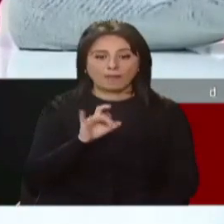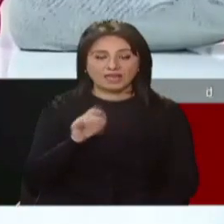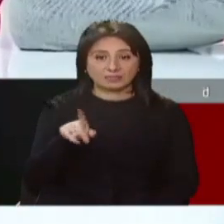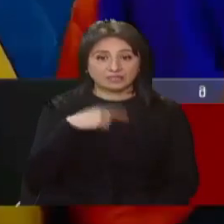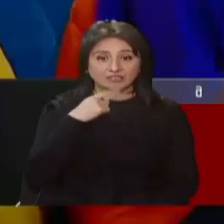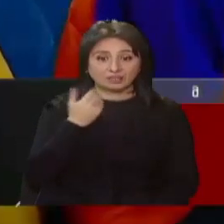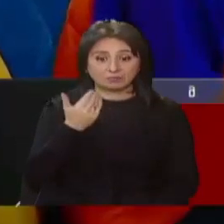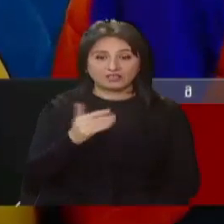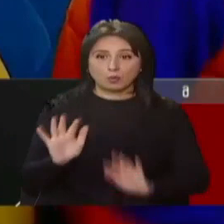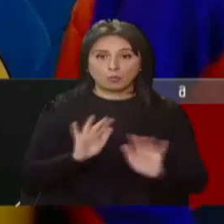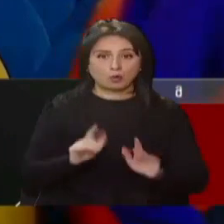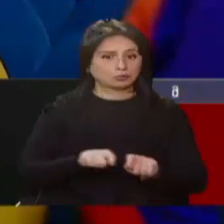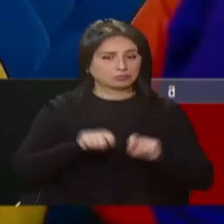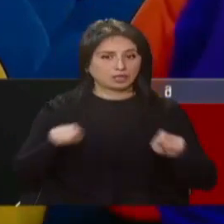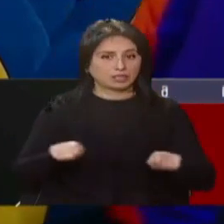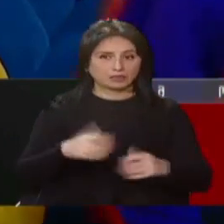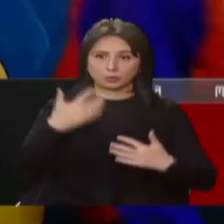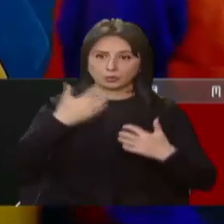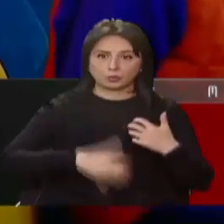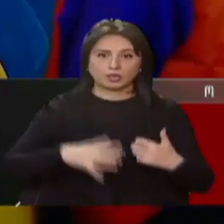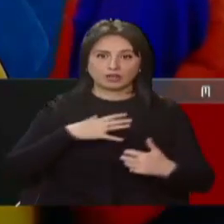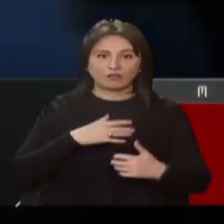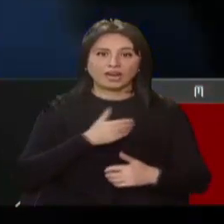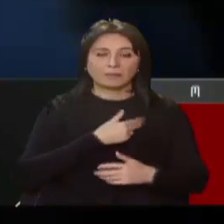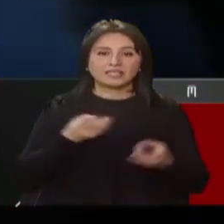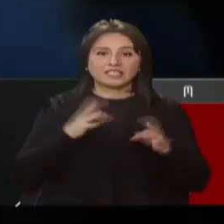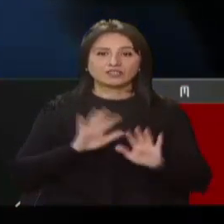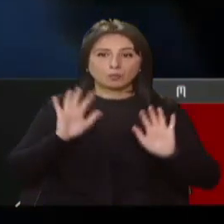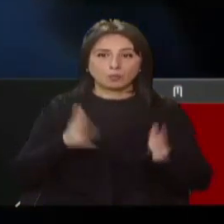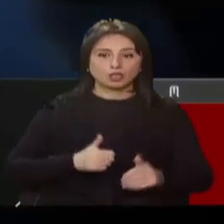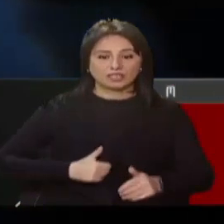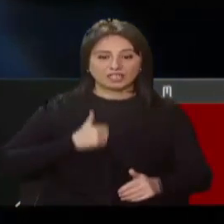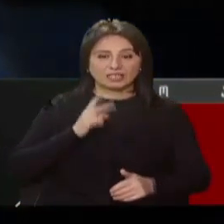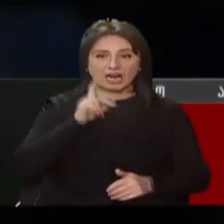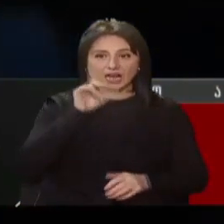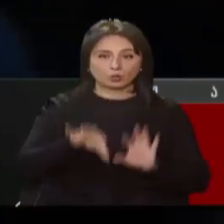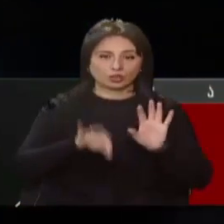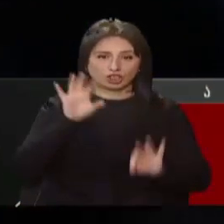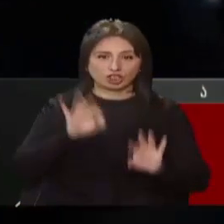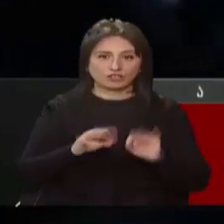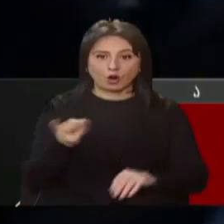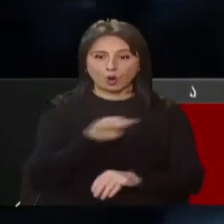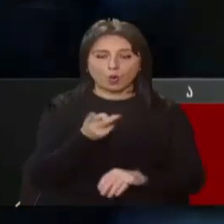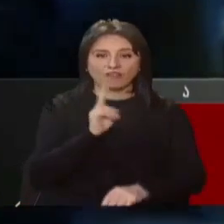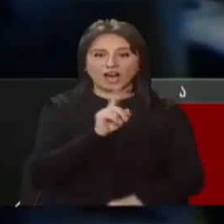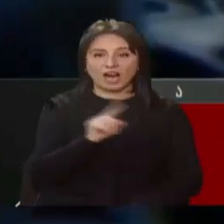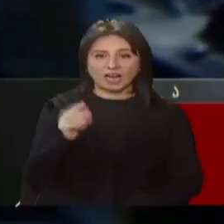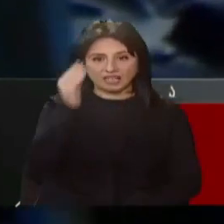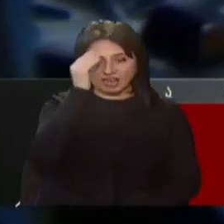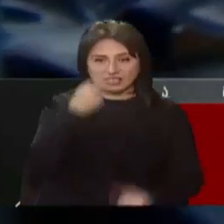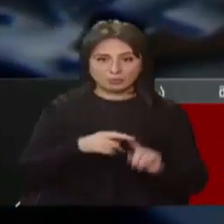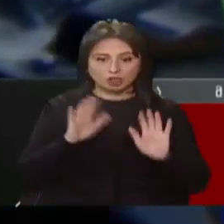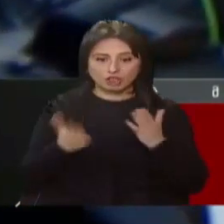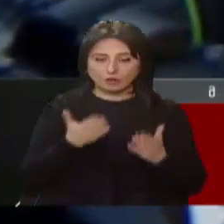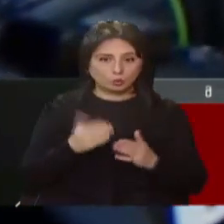ميسي تكميت ميستويس بروسيسي گامچورالي دا ميوكرزوبلي ايقو دا ايمت سيتويبس رو مختبا خيرسهولي كانديداتي شرتشيبا أوريبك كانديداتي ساسيت إم شن